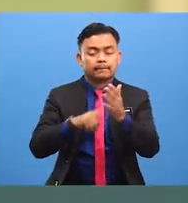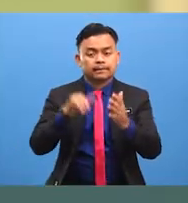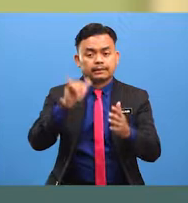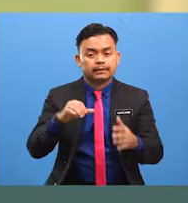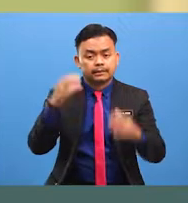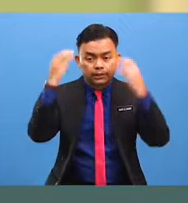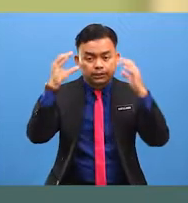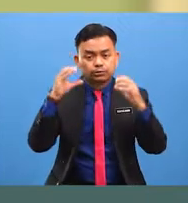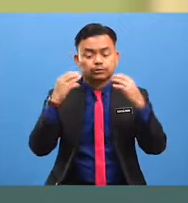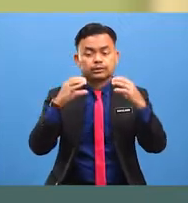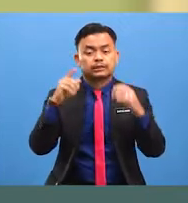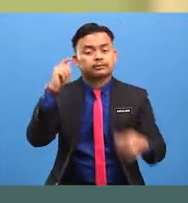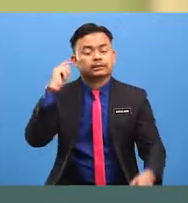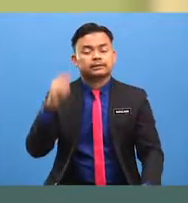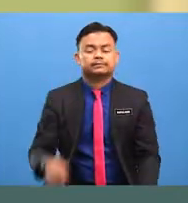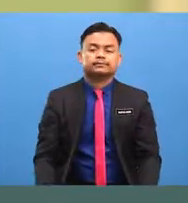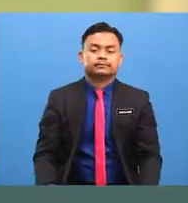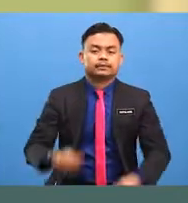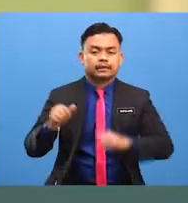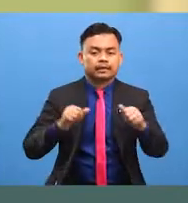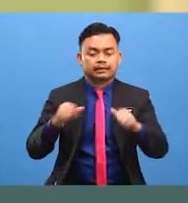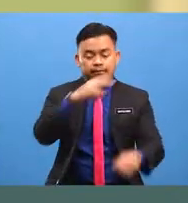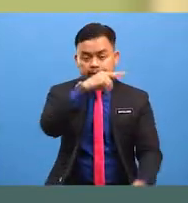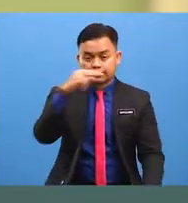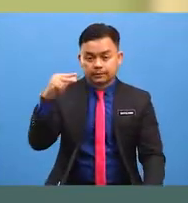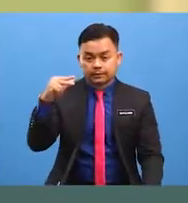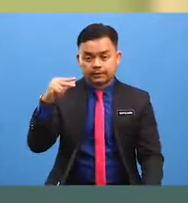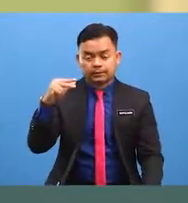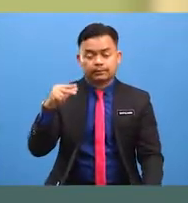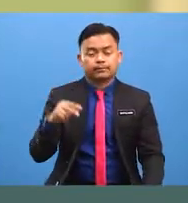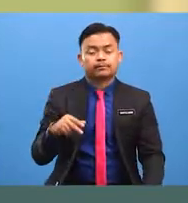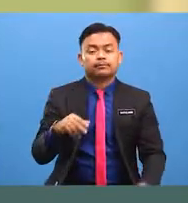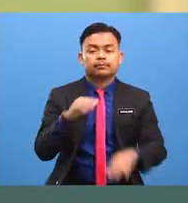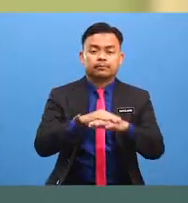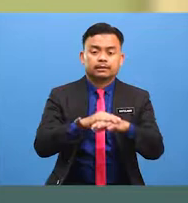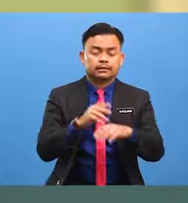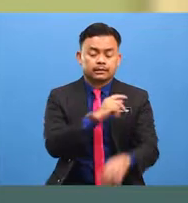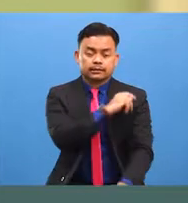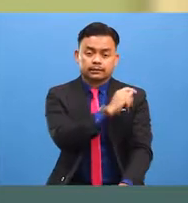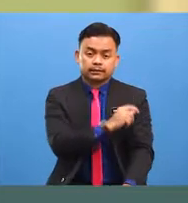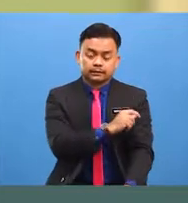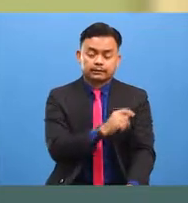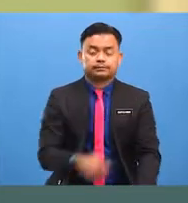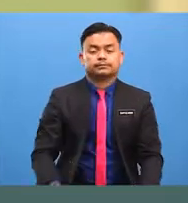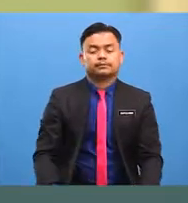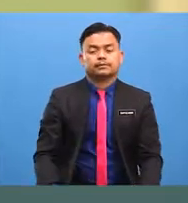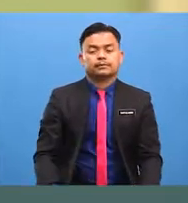aktiviti berenang memerlukan lebih banyak tenaga berbanding aktiviti mengayuh